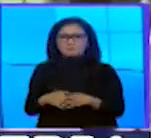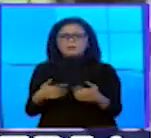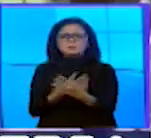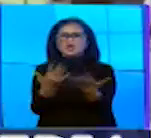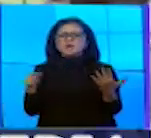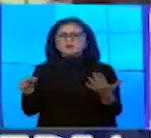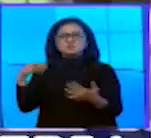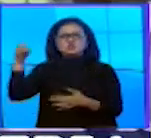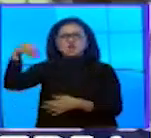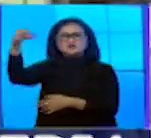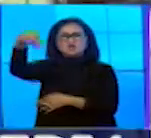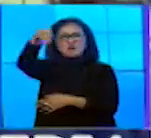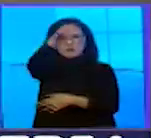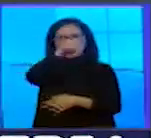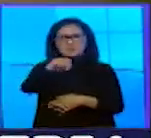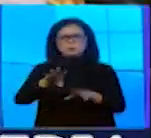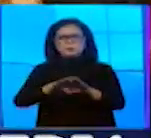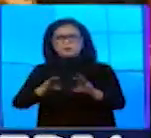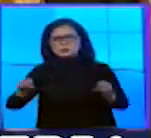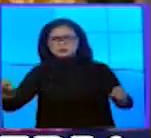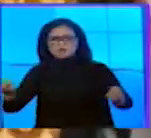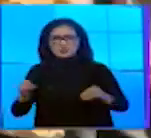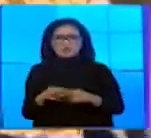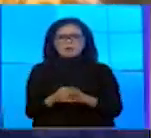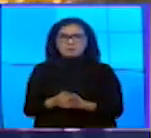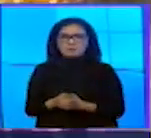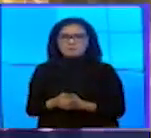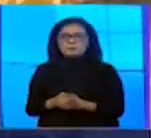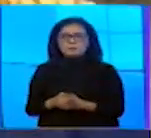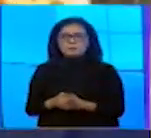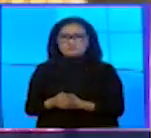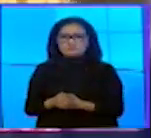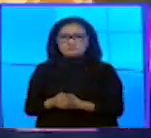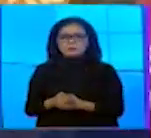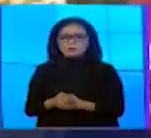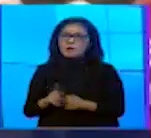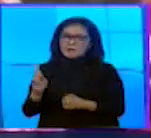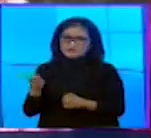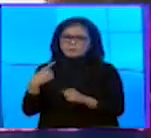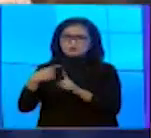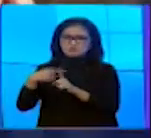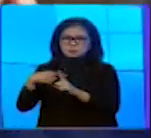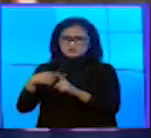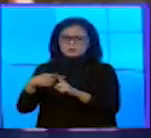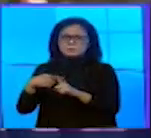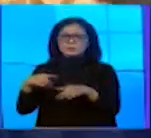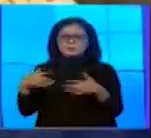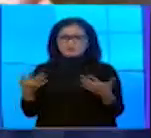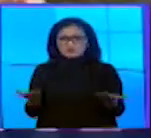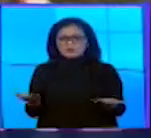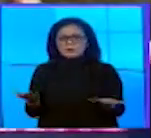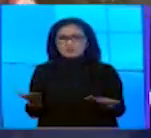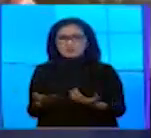dan bekerja keluar rumah. Kebetulan biasanya kerja tuh nanti malam nih, katanya pulangnya sore nih. Nanti habis maghrib